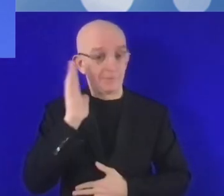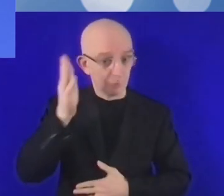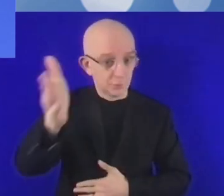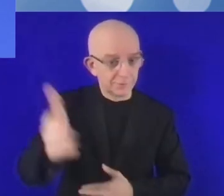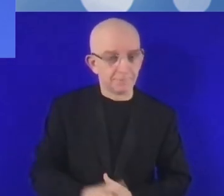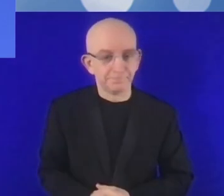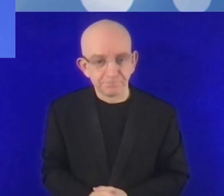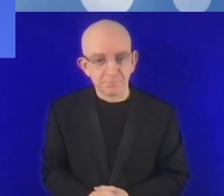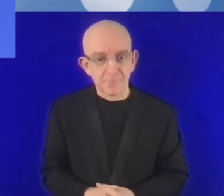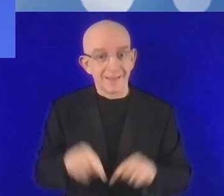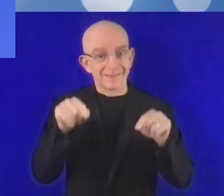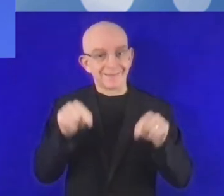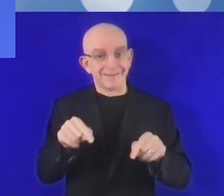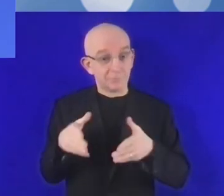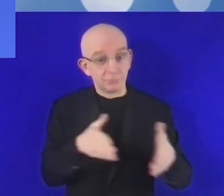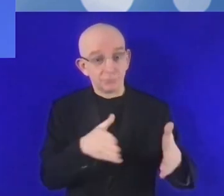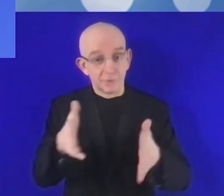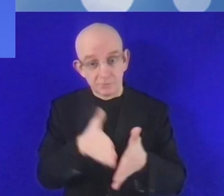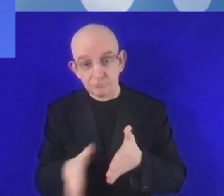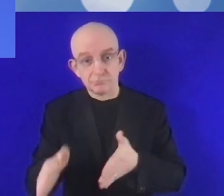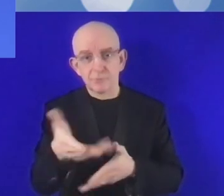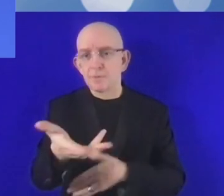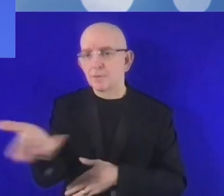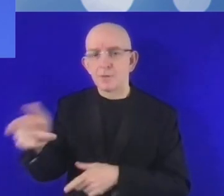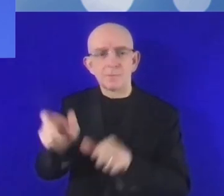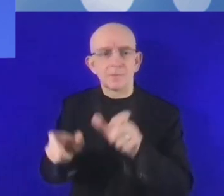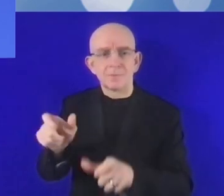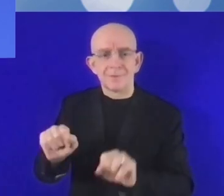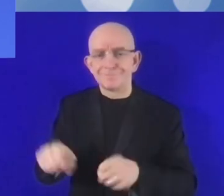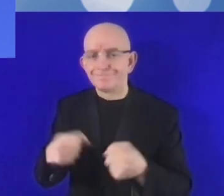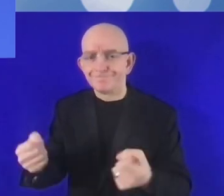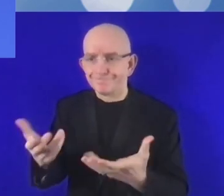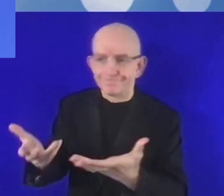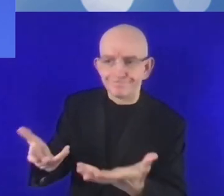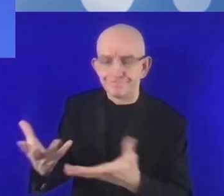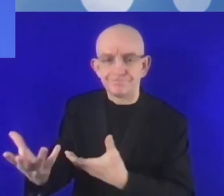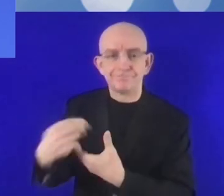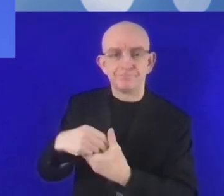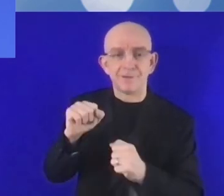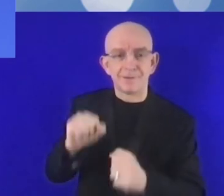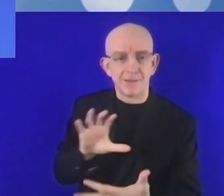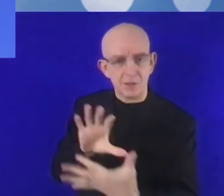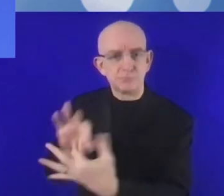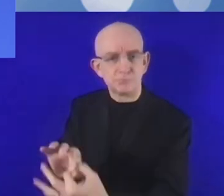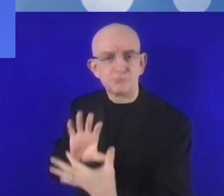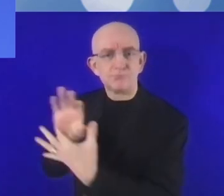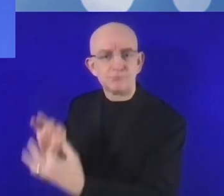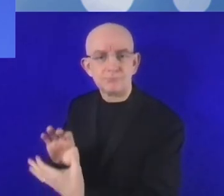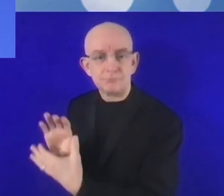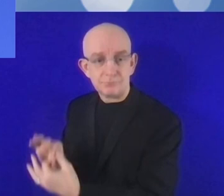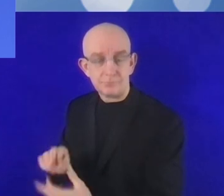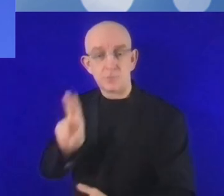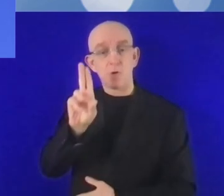будущее. Мы хотим добраться к тем людям, которые могут вводить очень